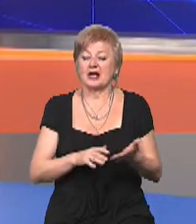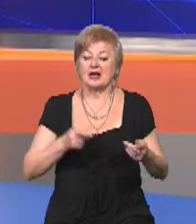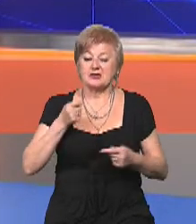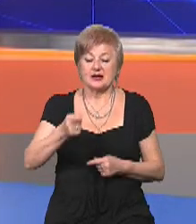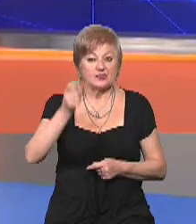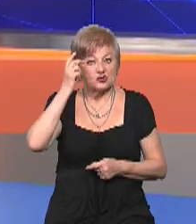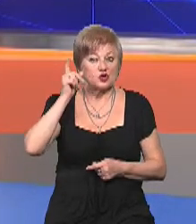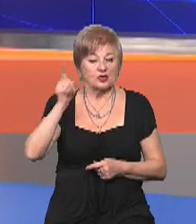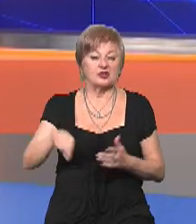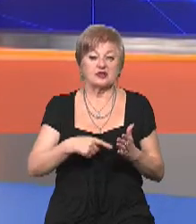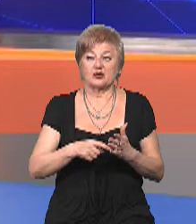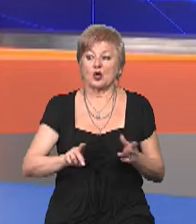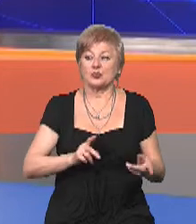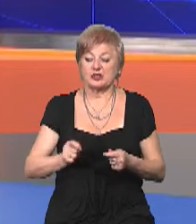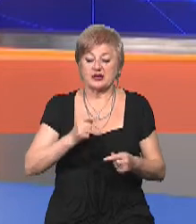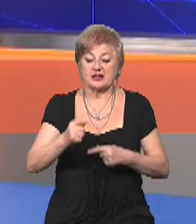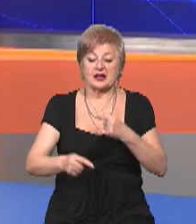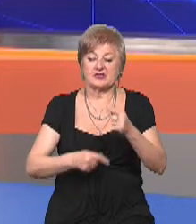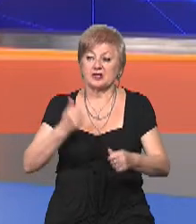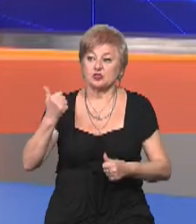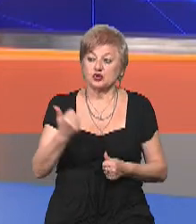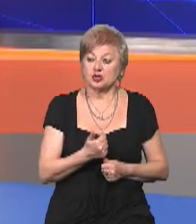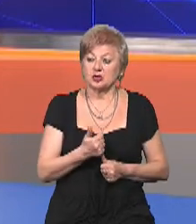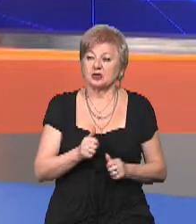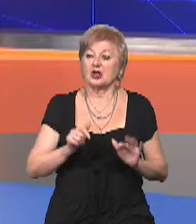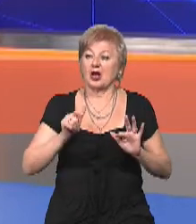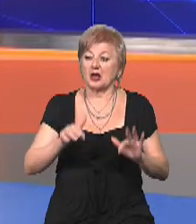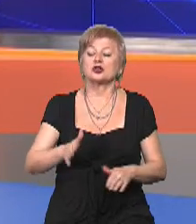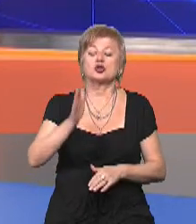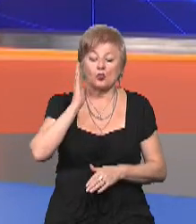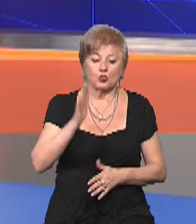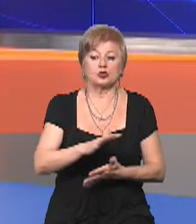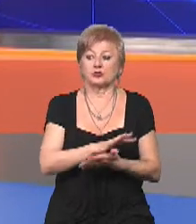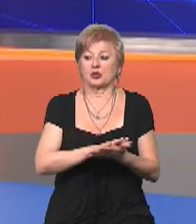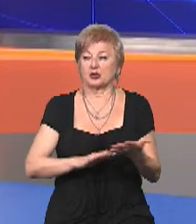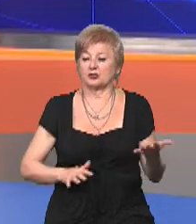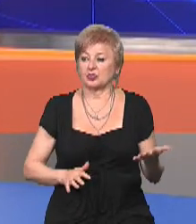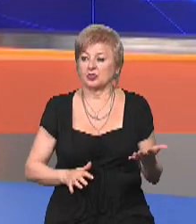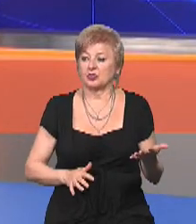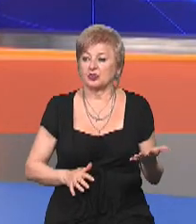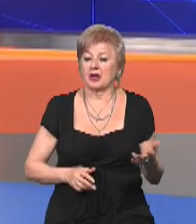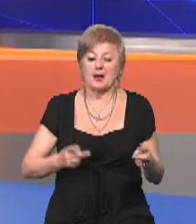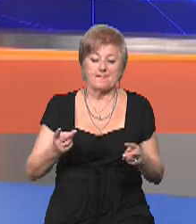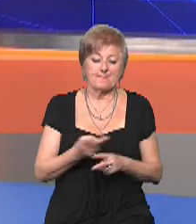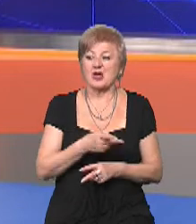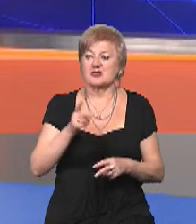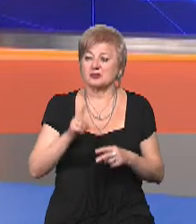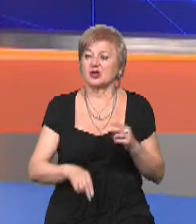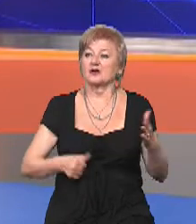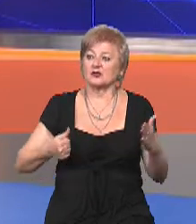в Киевскую городскую администрацию на следующей неделе. Акция будет продолжаться, она непрерывно